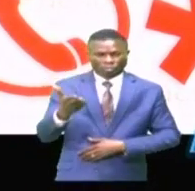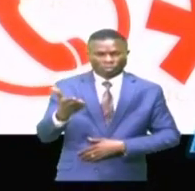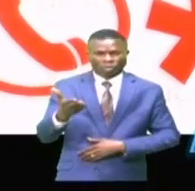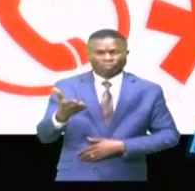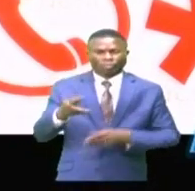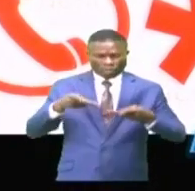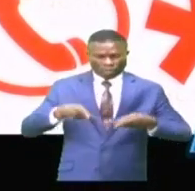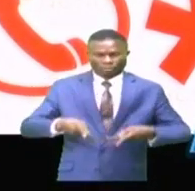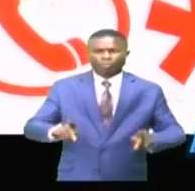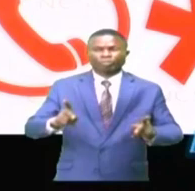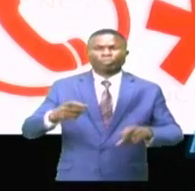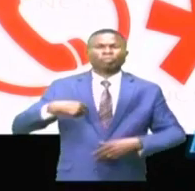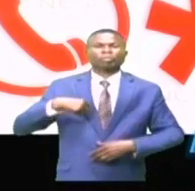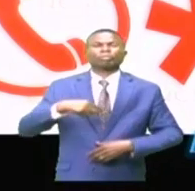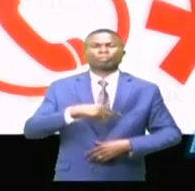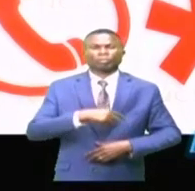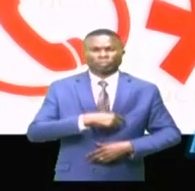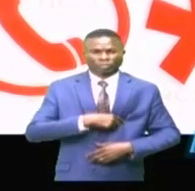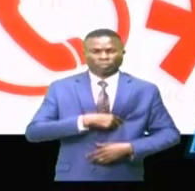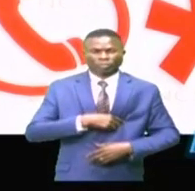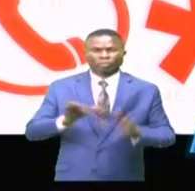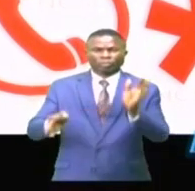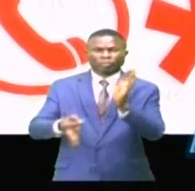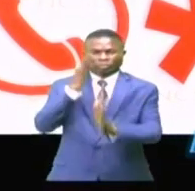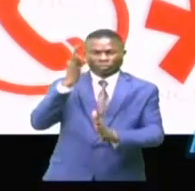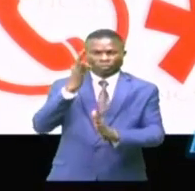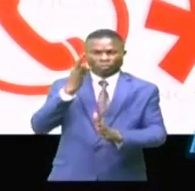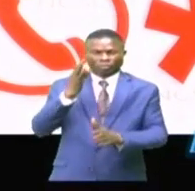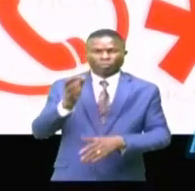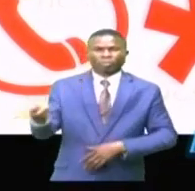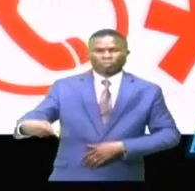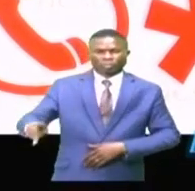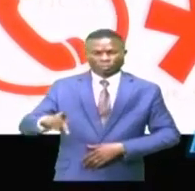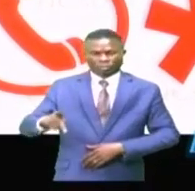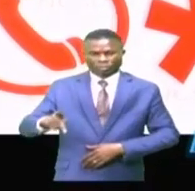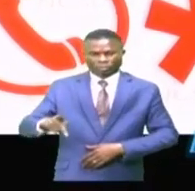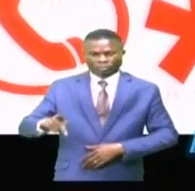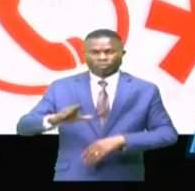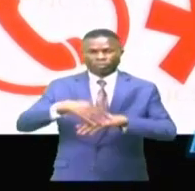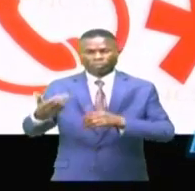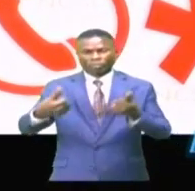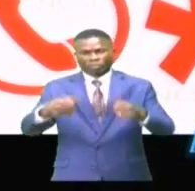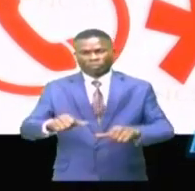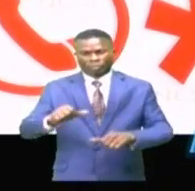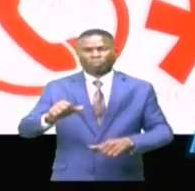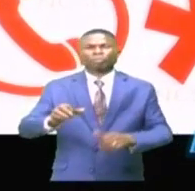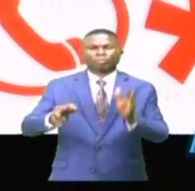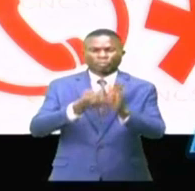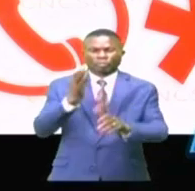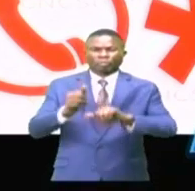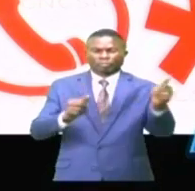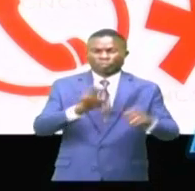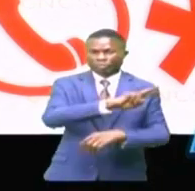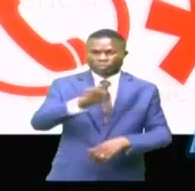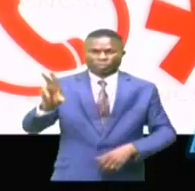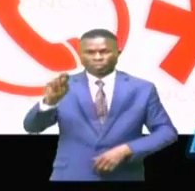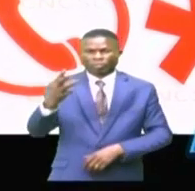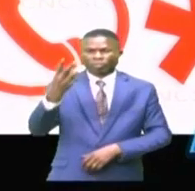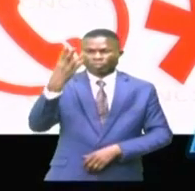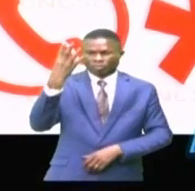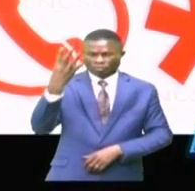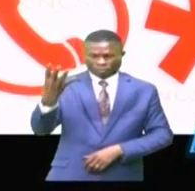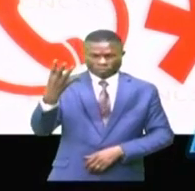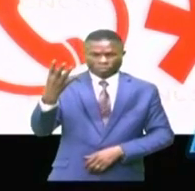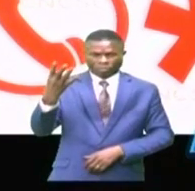permettra de couvrir 13 provinces sur les 26 que compte notre pays et en 2024 la mise à